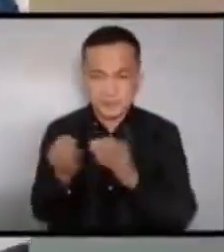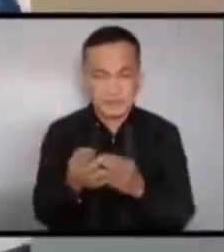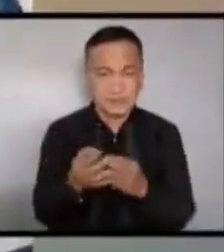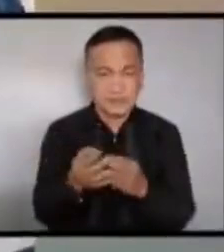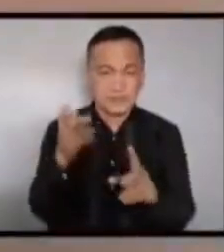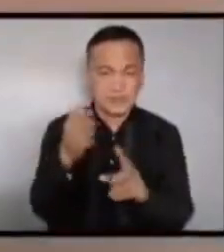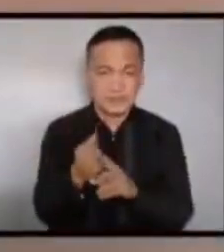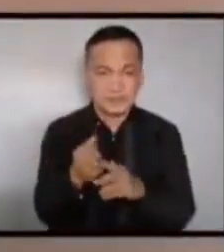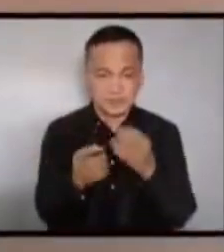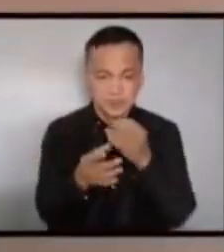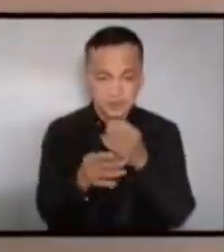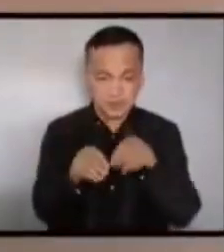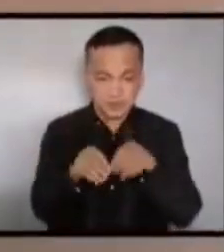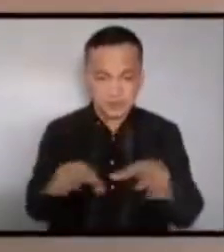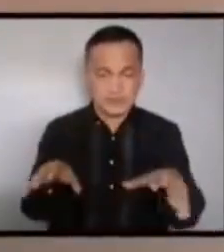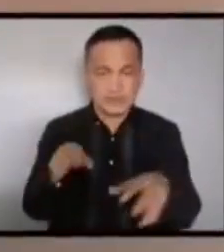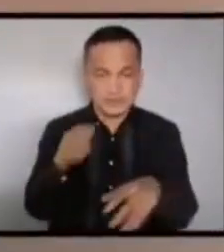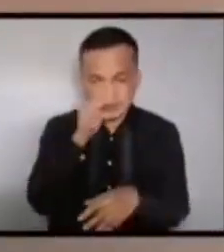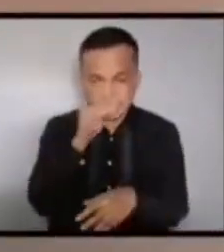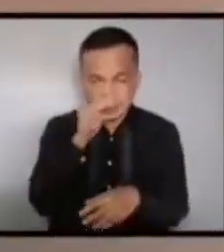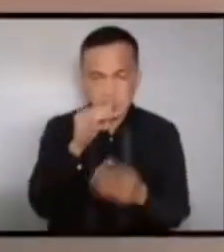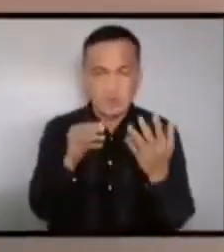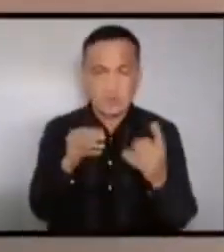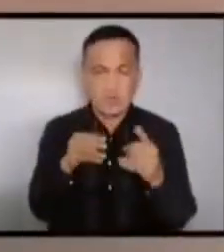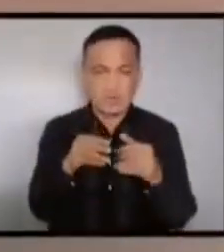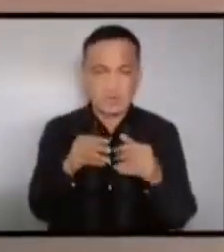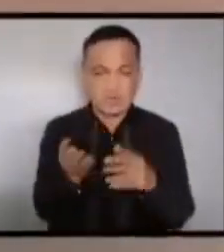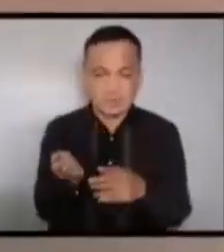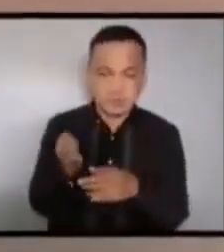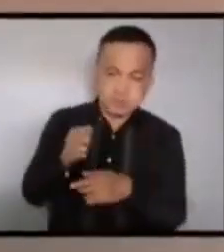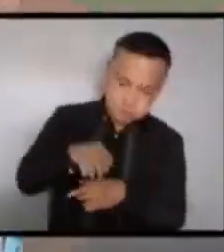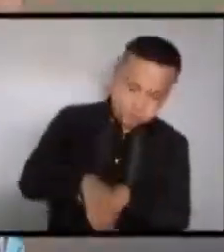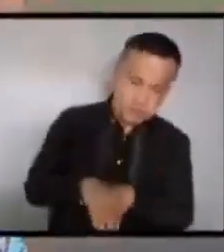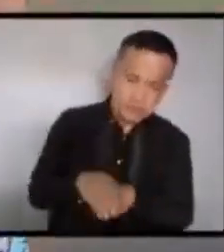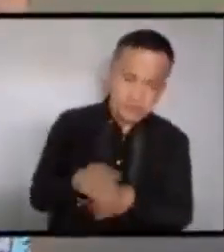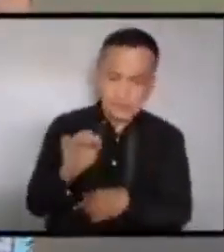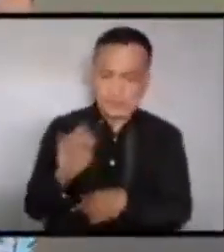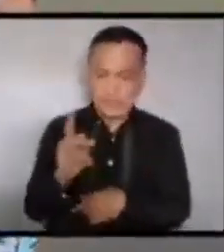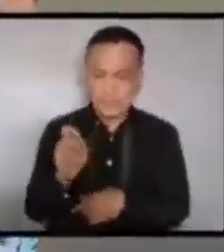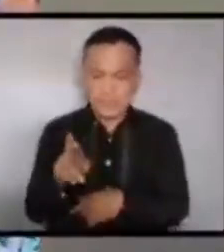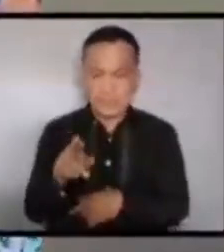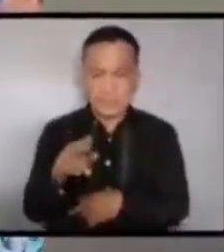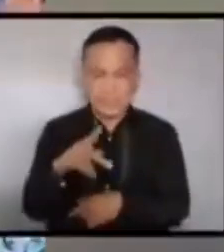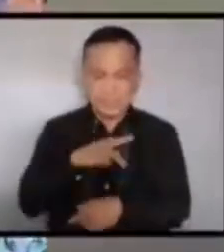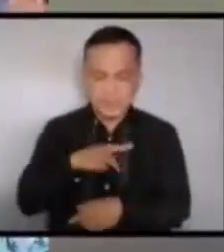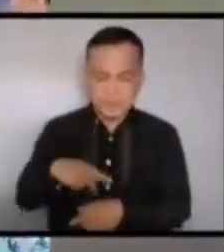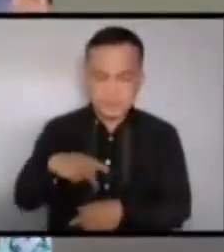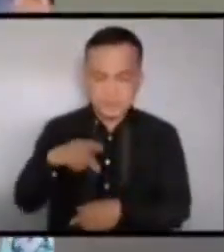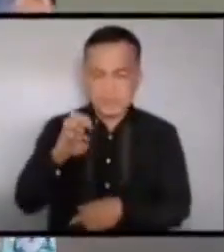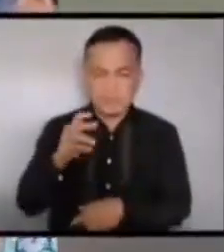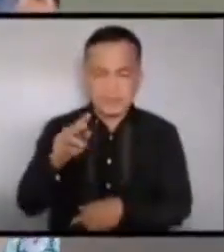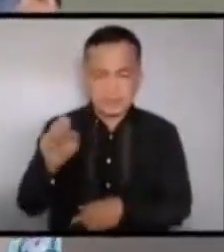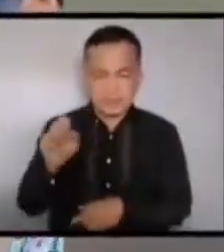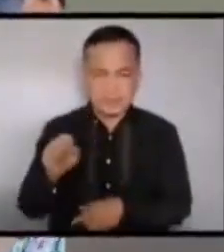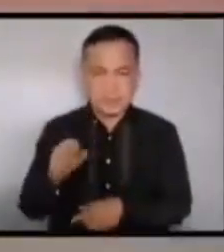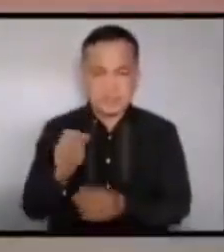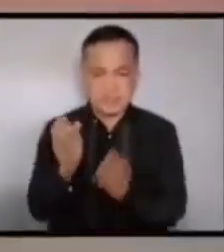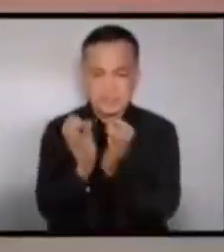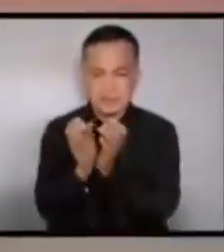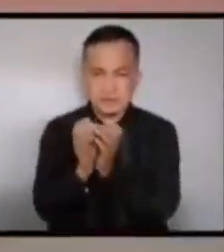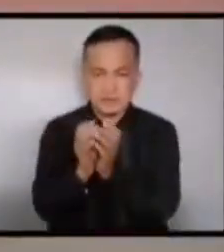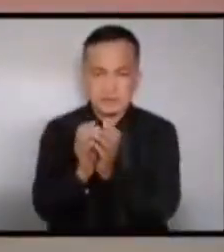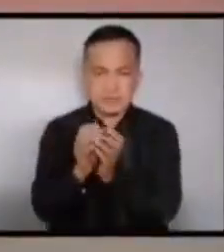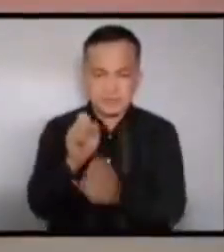sa Oriental Mindoro dahil sa paglubog ng motor tanker na Princess Empress. Sinabi ni DSWD Secretary Rex